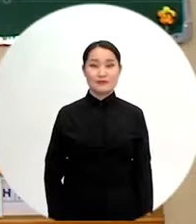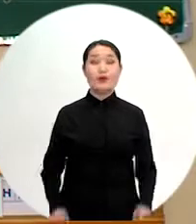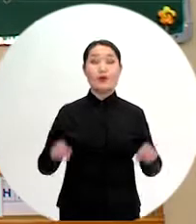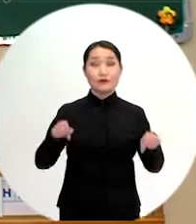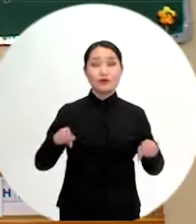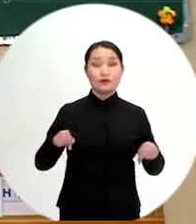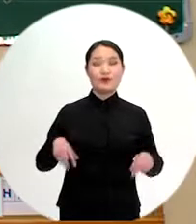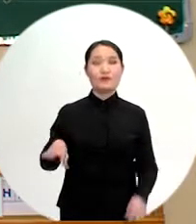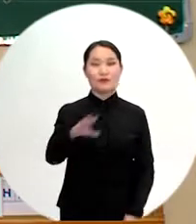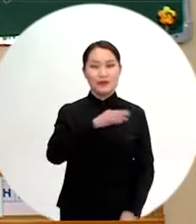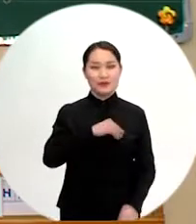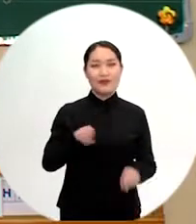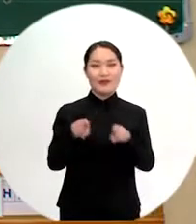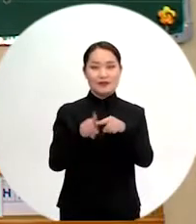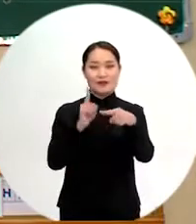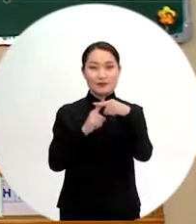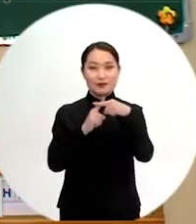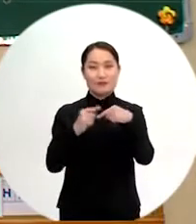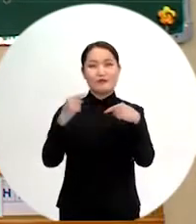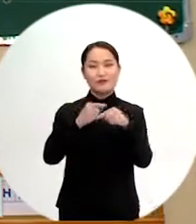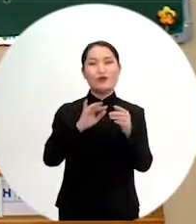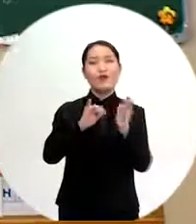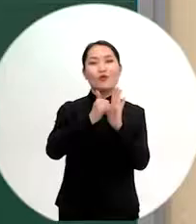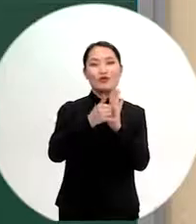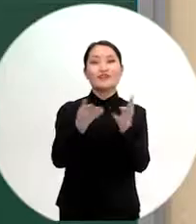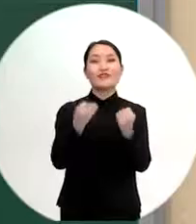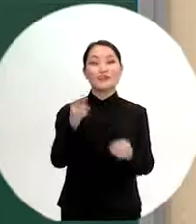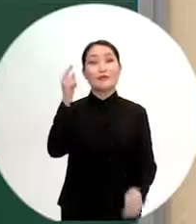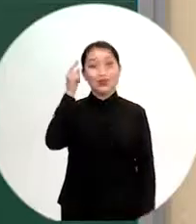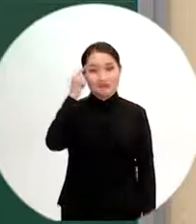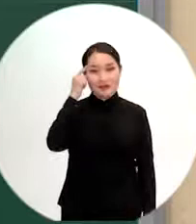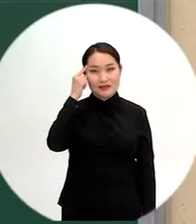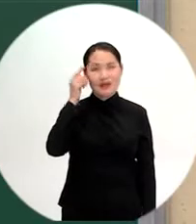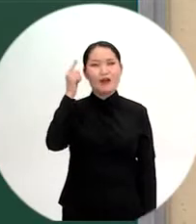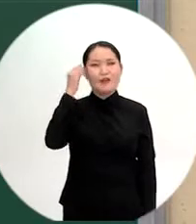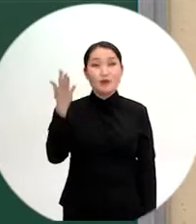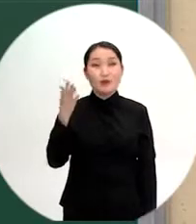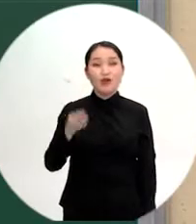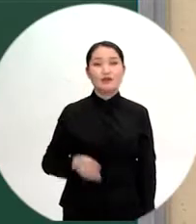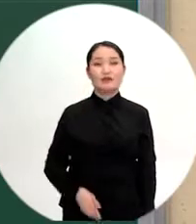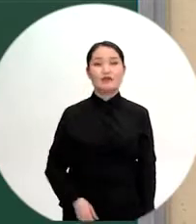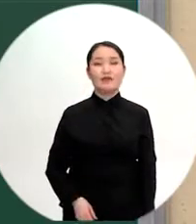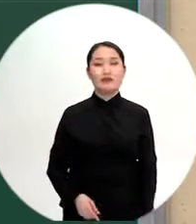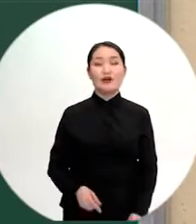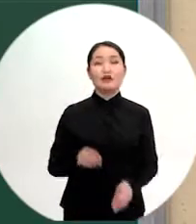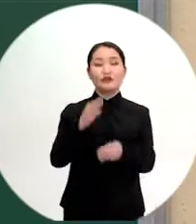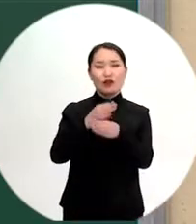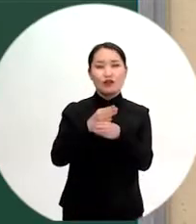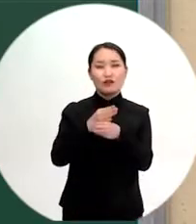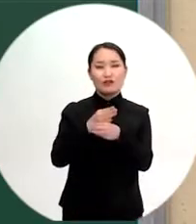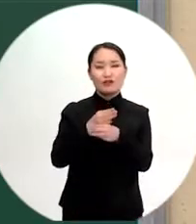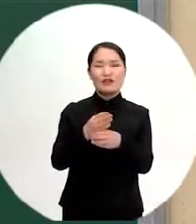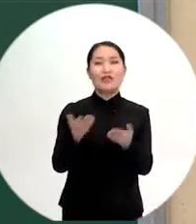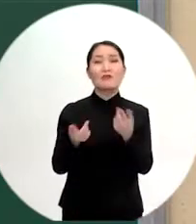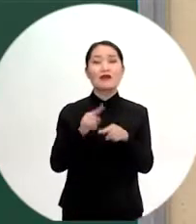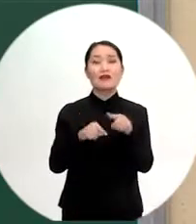Өнөөдөр бид ижил нэмэгдүхүүний нийлбэрийг үтсэн учраас мэддэггүй байгаа нэмэгдүхүнд ямар тоо байх